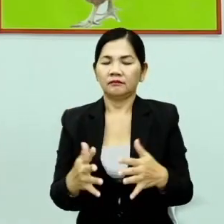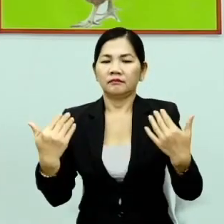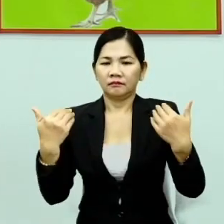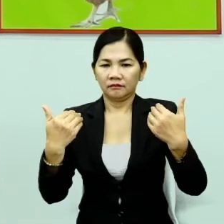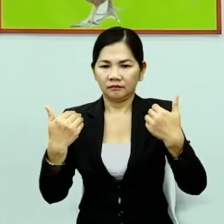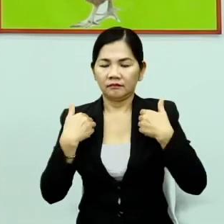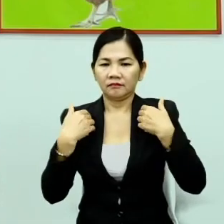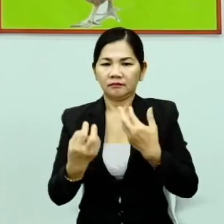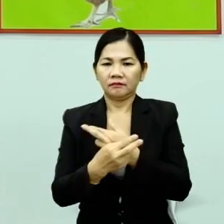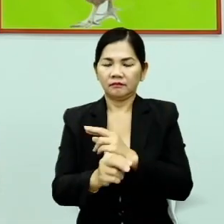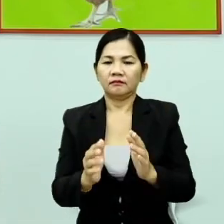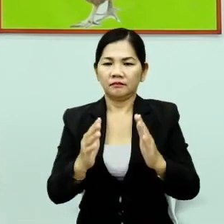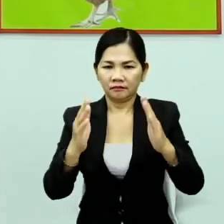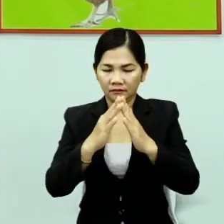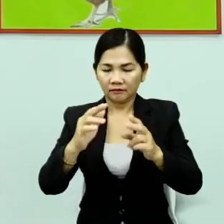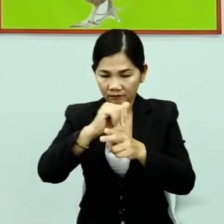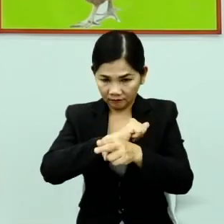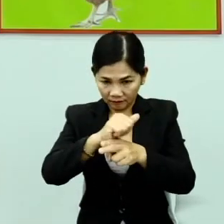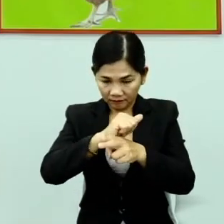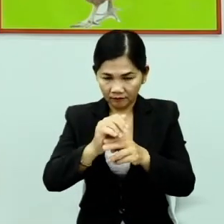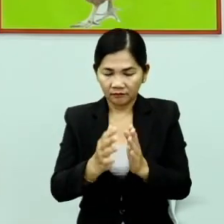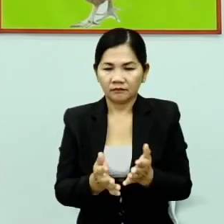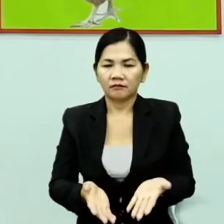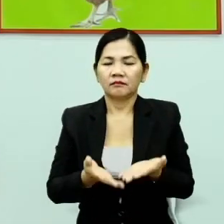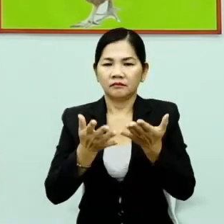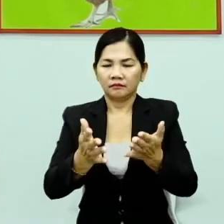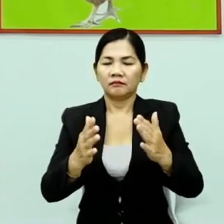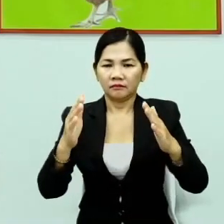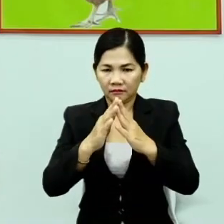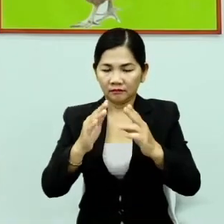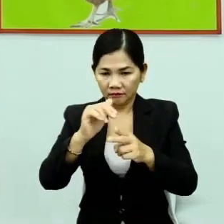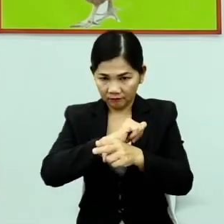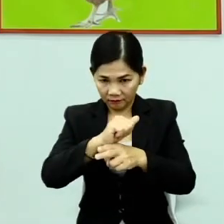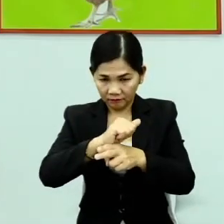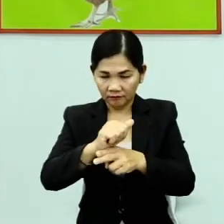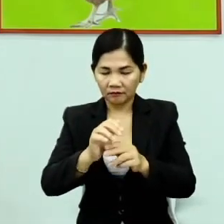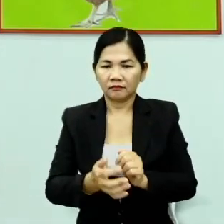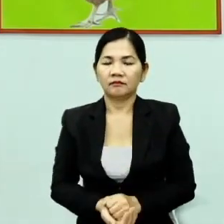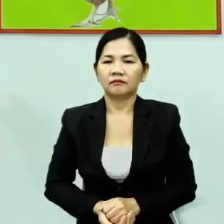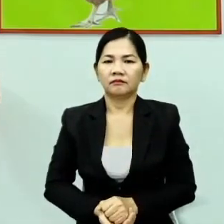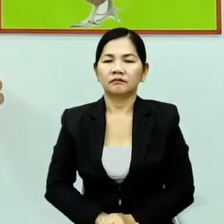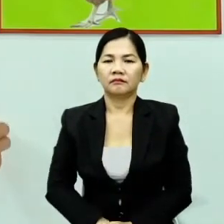hai chắc con tìm sự phơi cách cặp té cha đầm bay cọt cách cặp té nó con